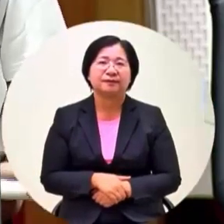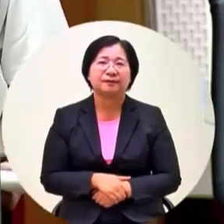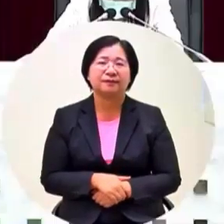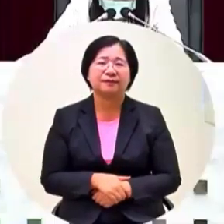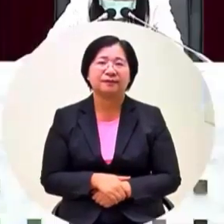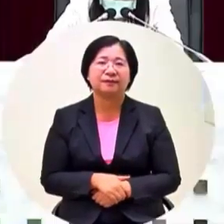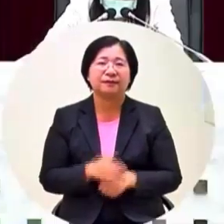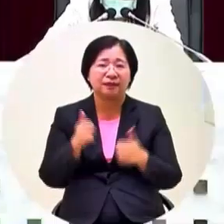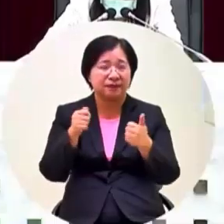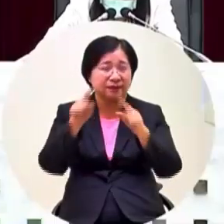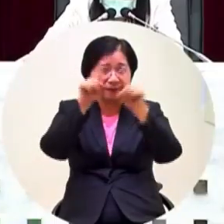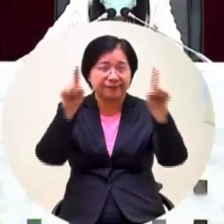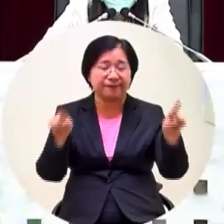好，谢谢张议员。继续，我们请。